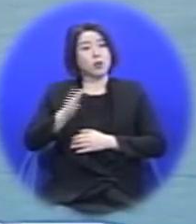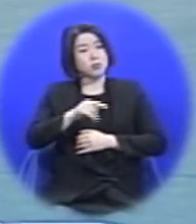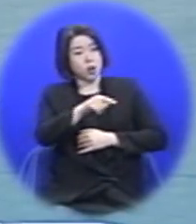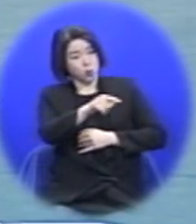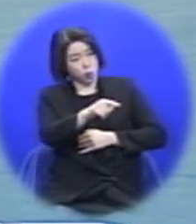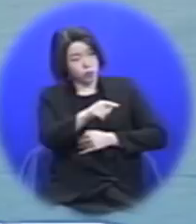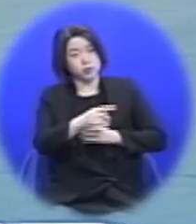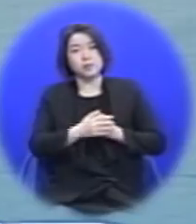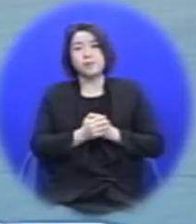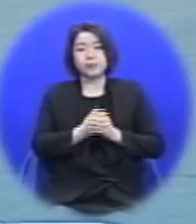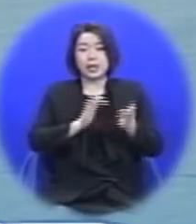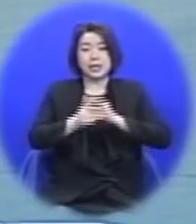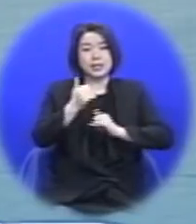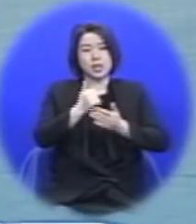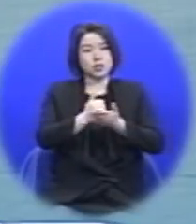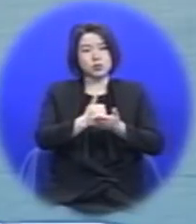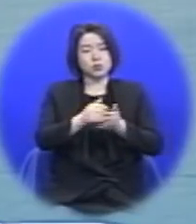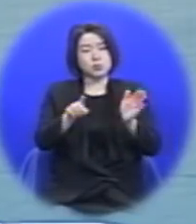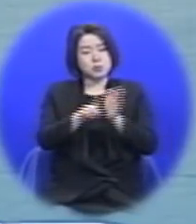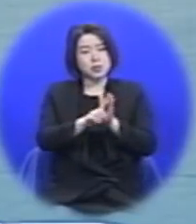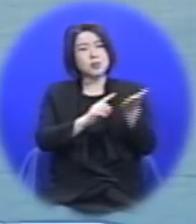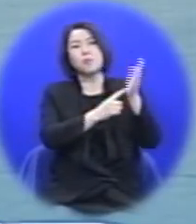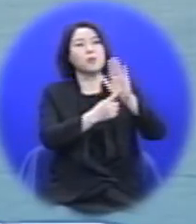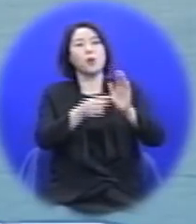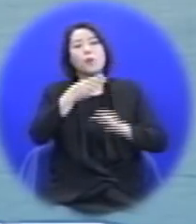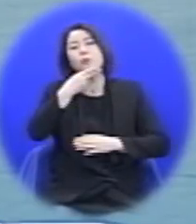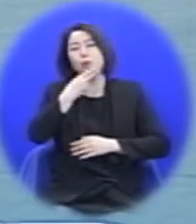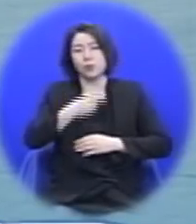너는 예수 믿는 티를 전혀 안 내.